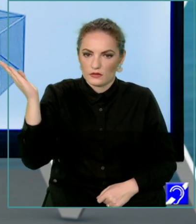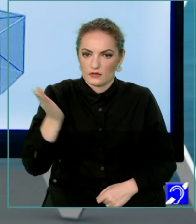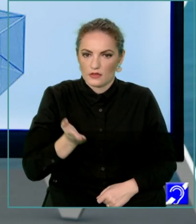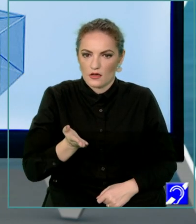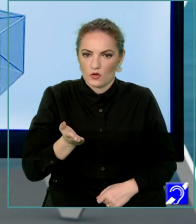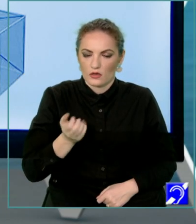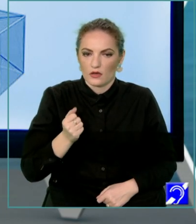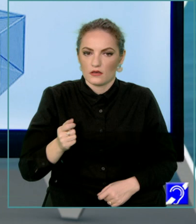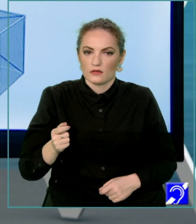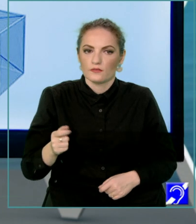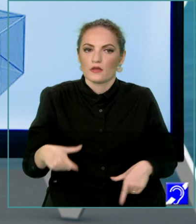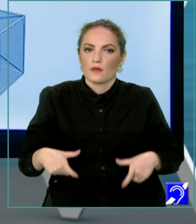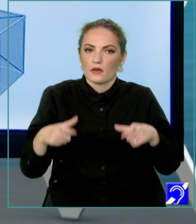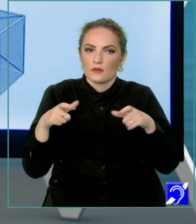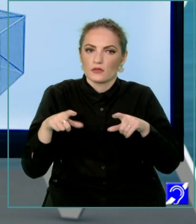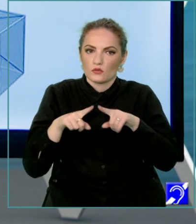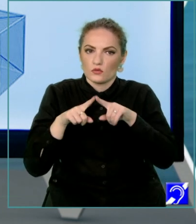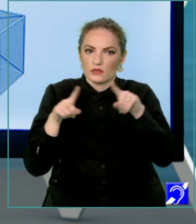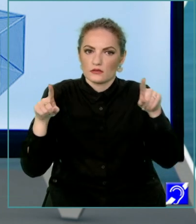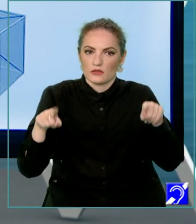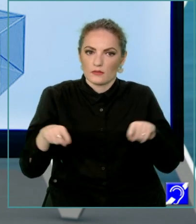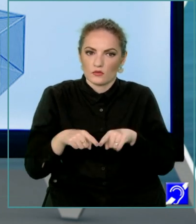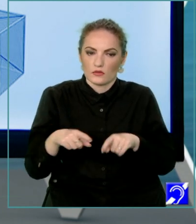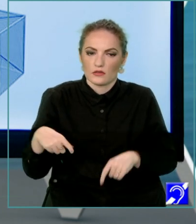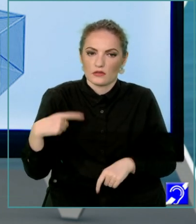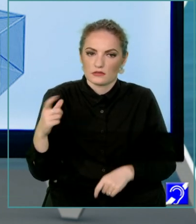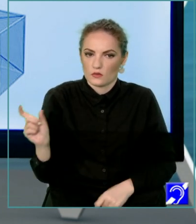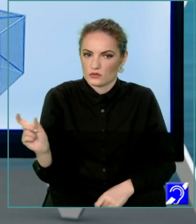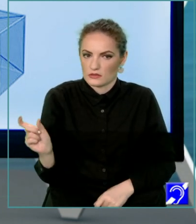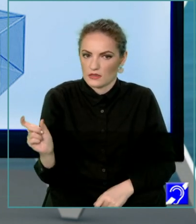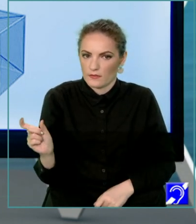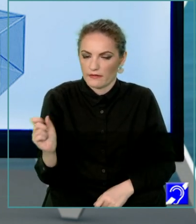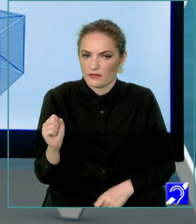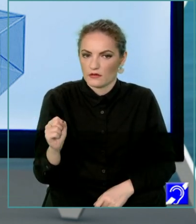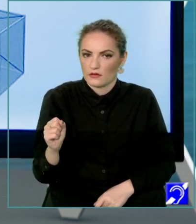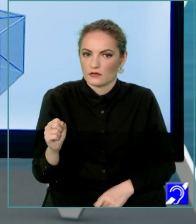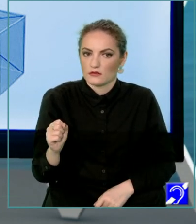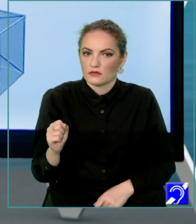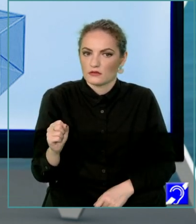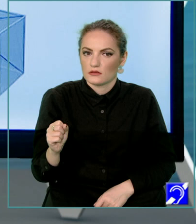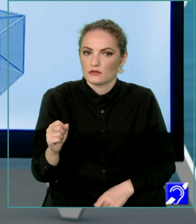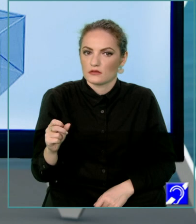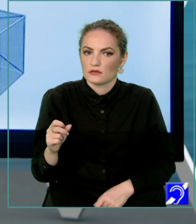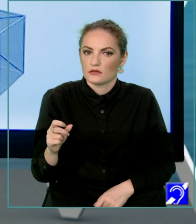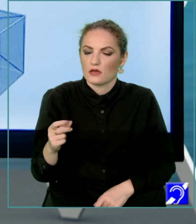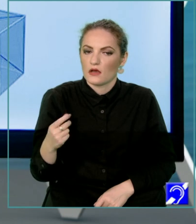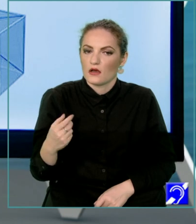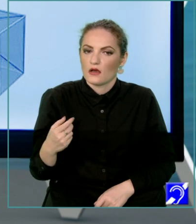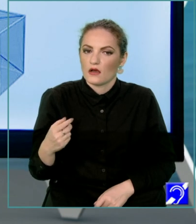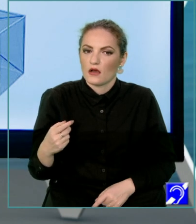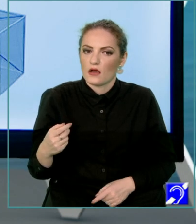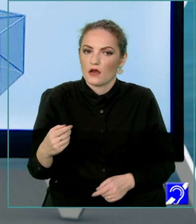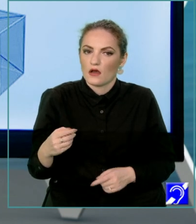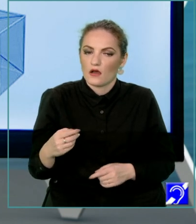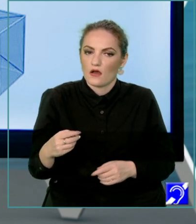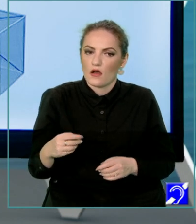dreptunghic este Segmentul determinat de două vârfuri ale sale care nu aparțin